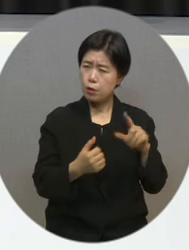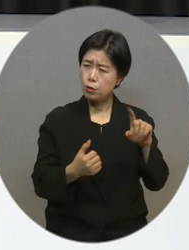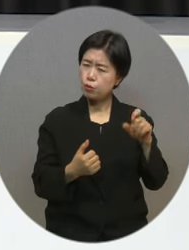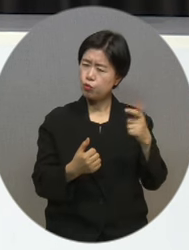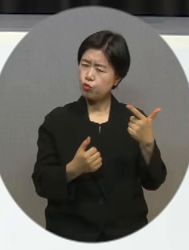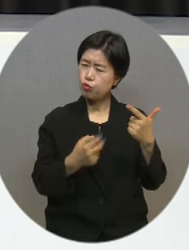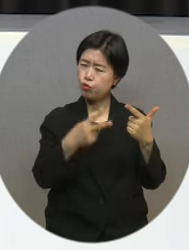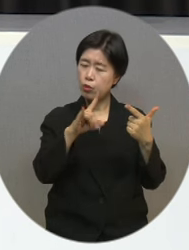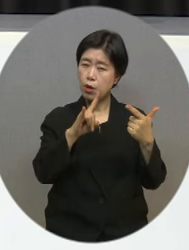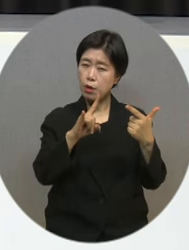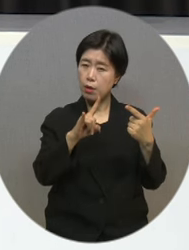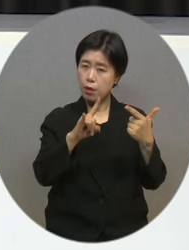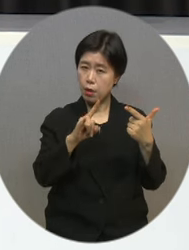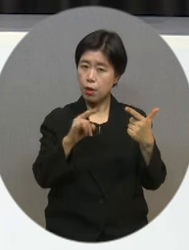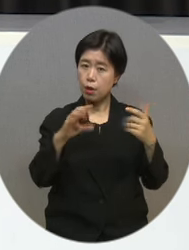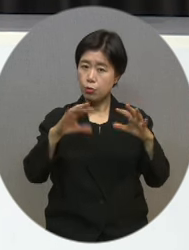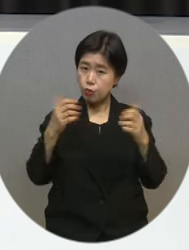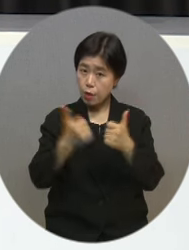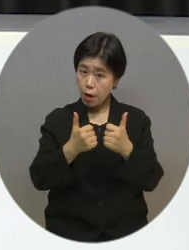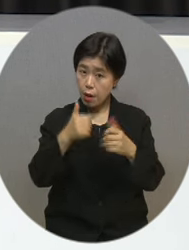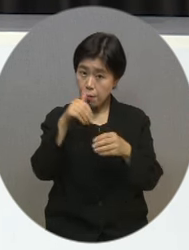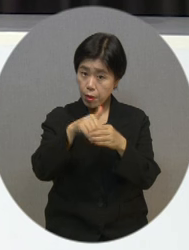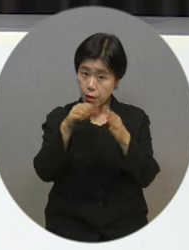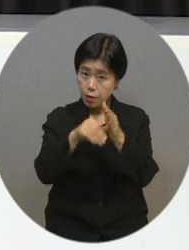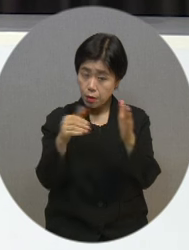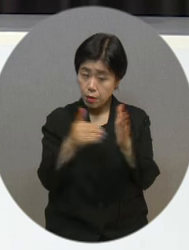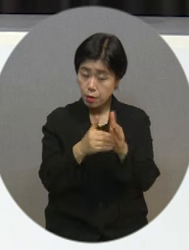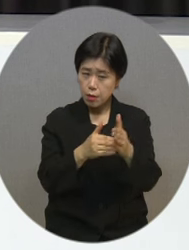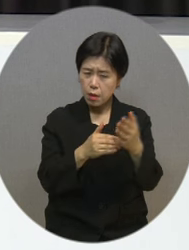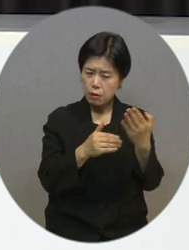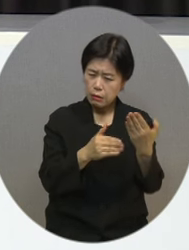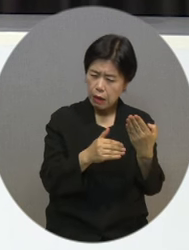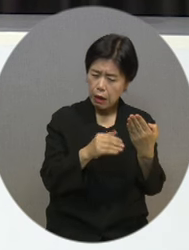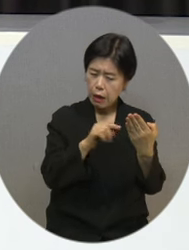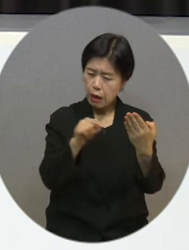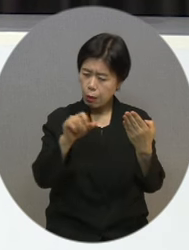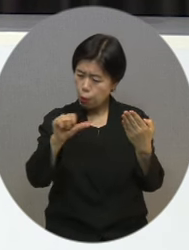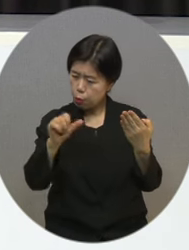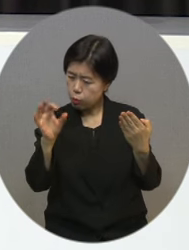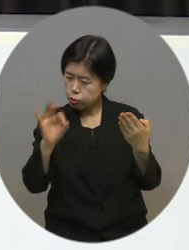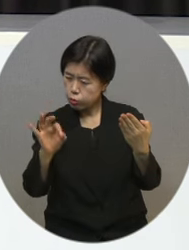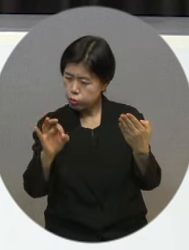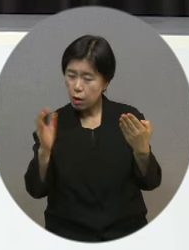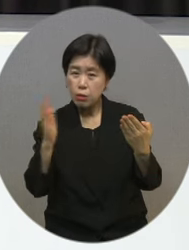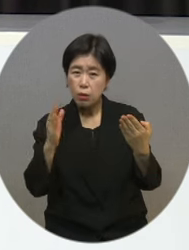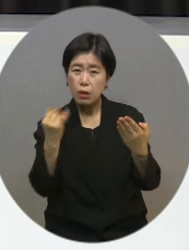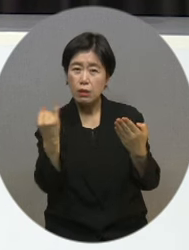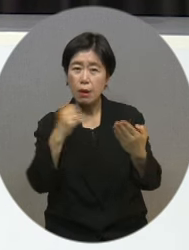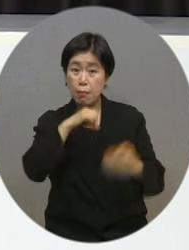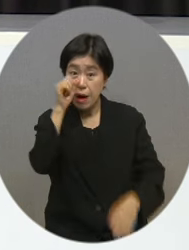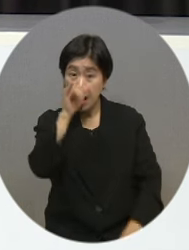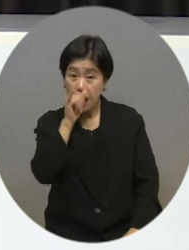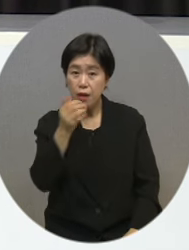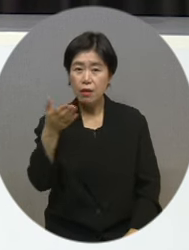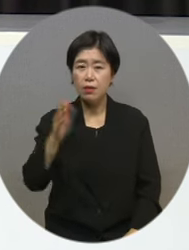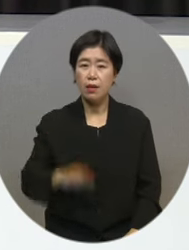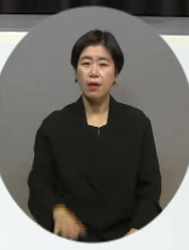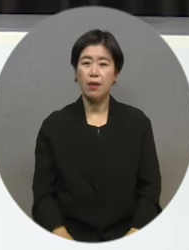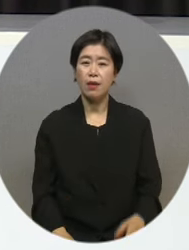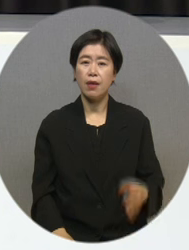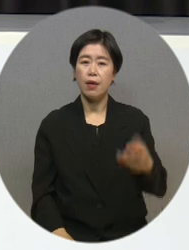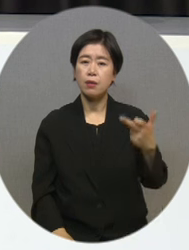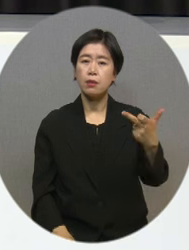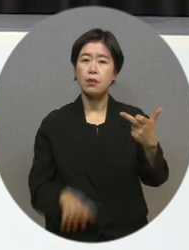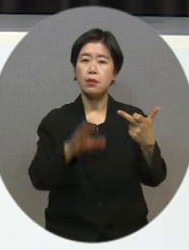16대까지는 4% 5%, 1% 2% 이렇게 하다가 17대 때 10%를 넘겼어요. 네. 11%. 근데